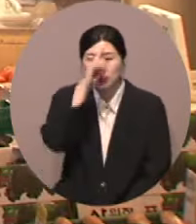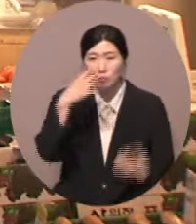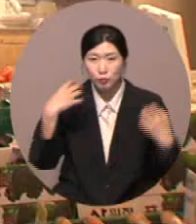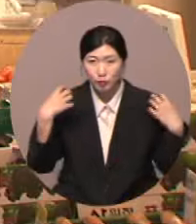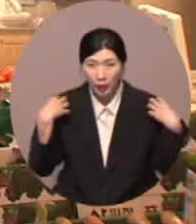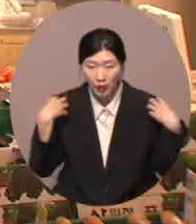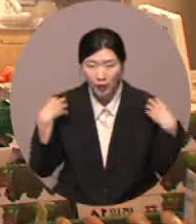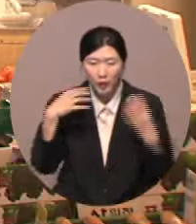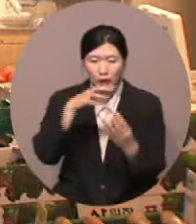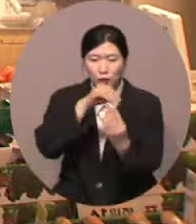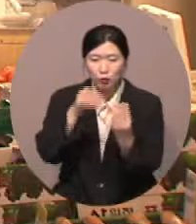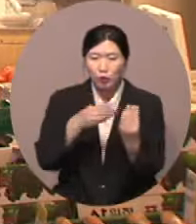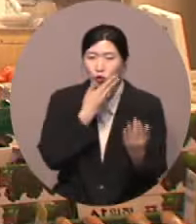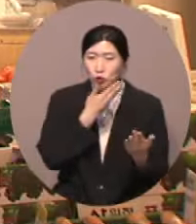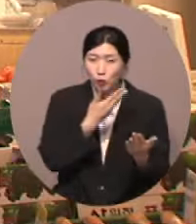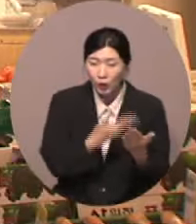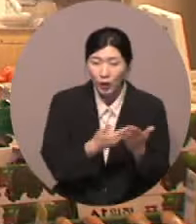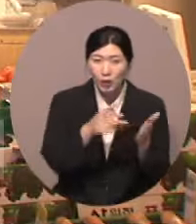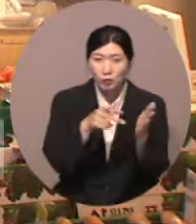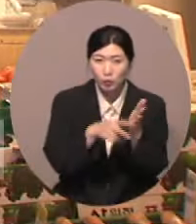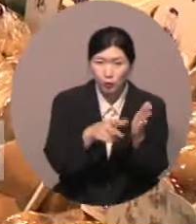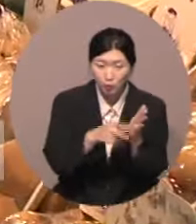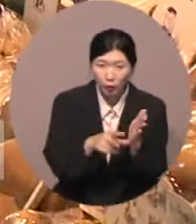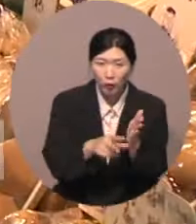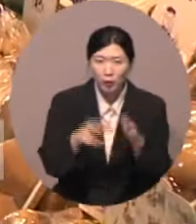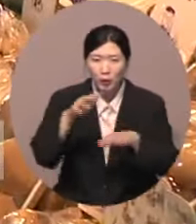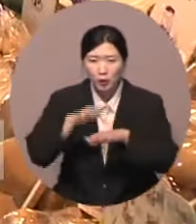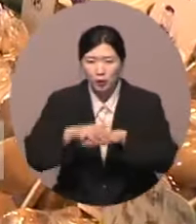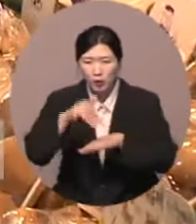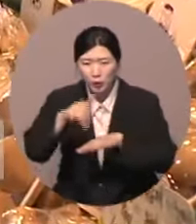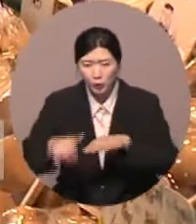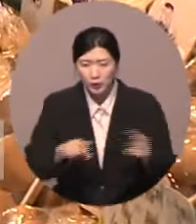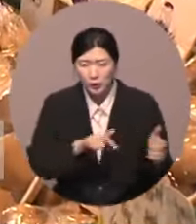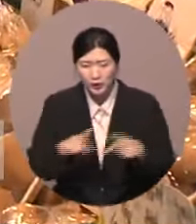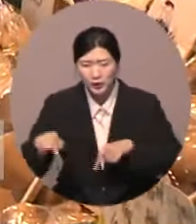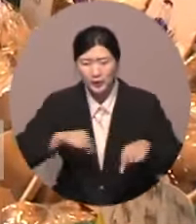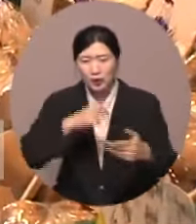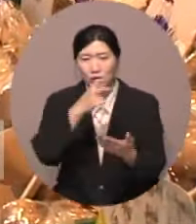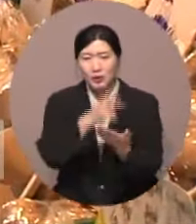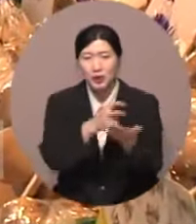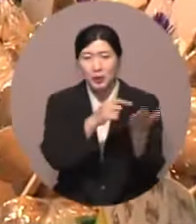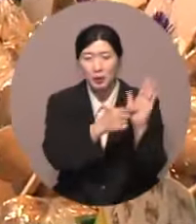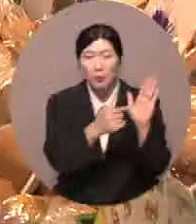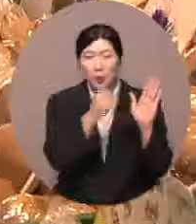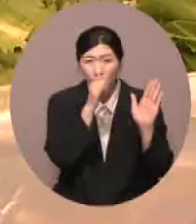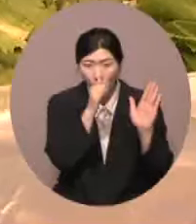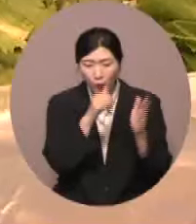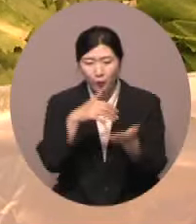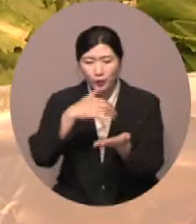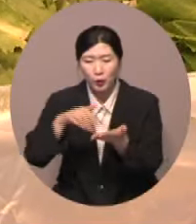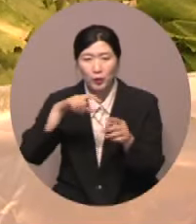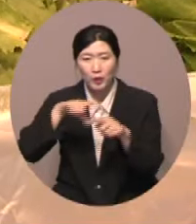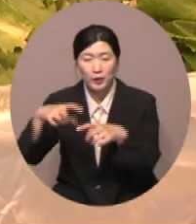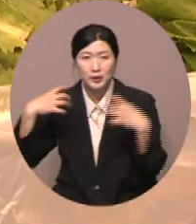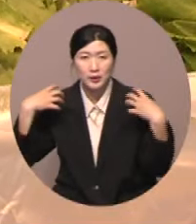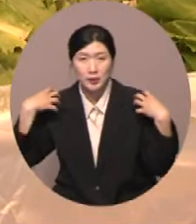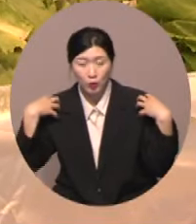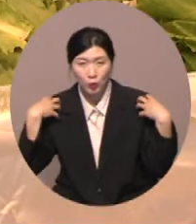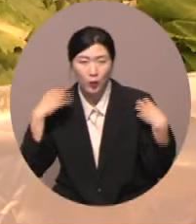공급과 농수산물 할인 판매 등 추석 민생 안전 대책을 내놨고 통계청도 일일 물가조사를 실시하는 등